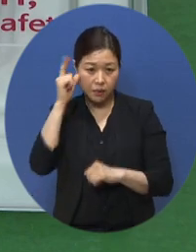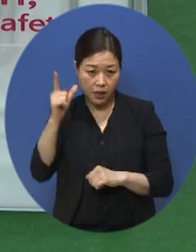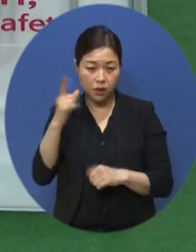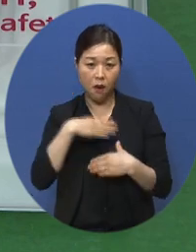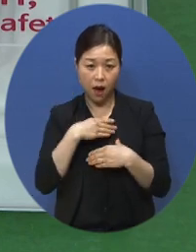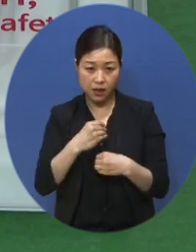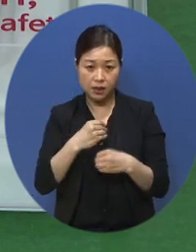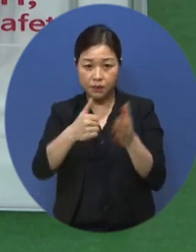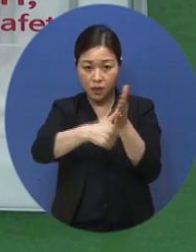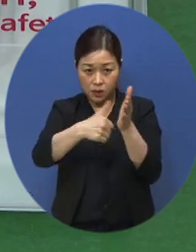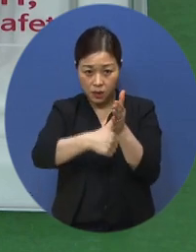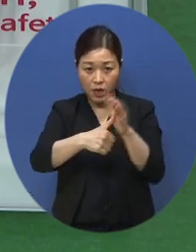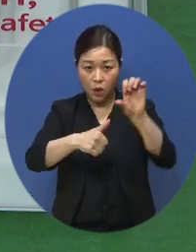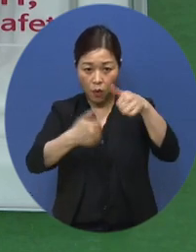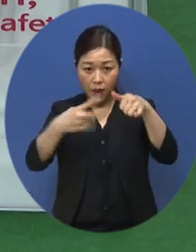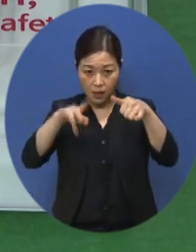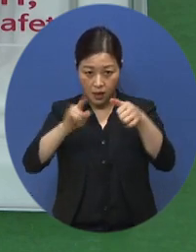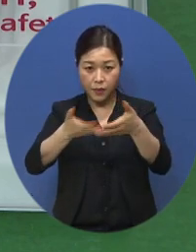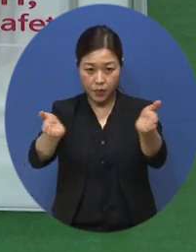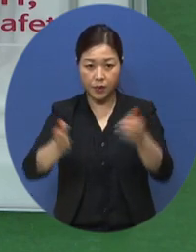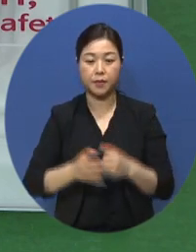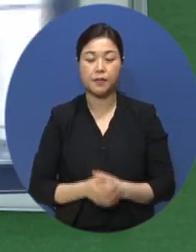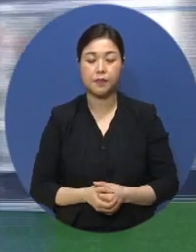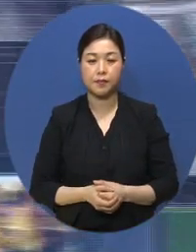안심터치 500대를 지원하게 됩니다.